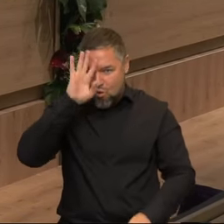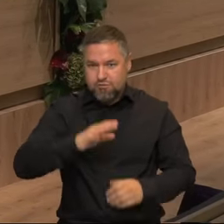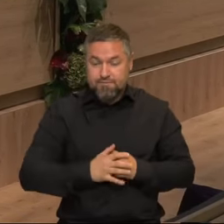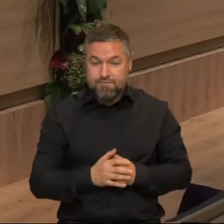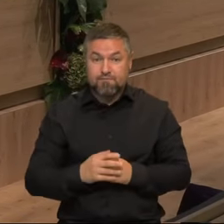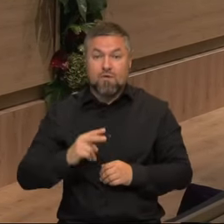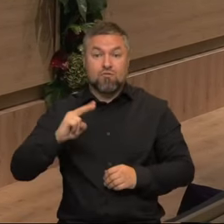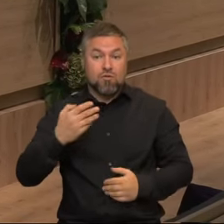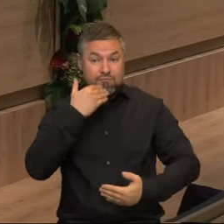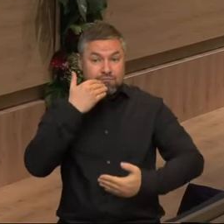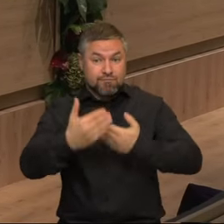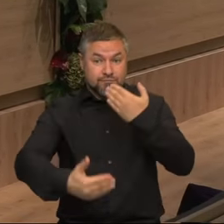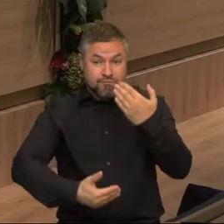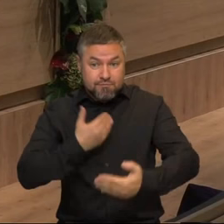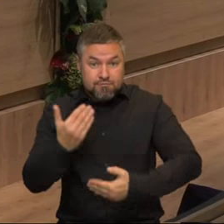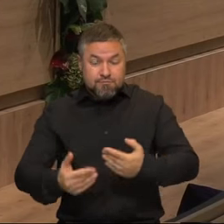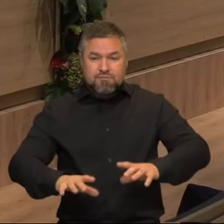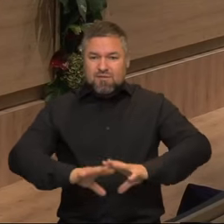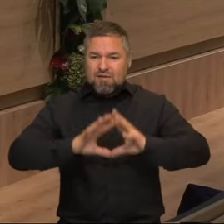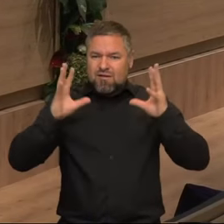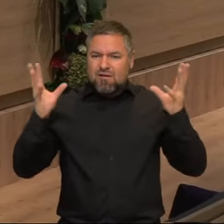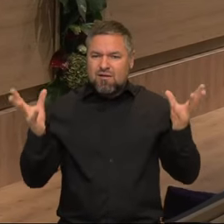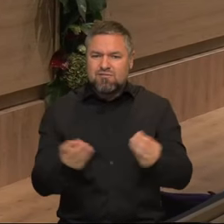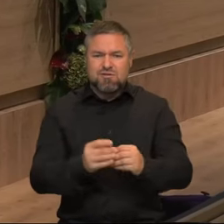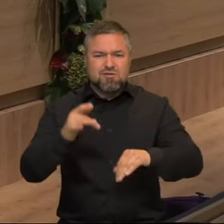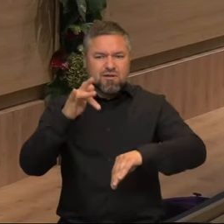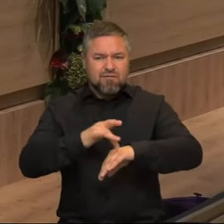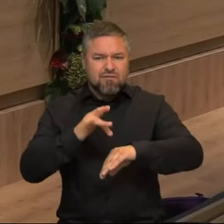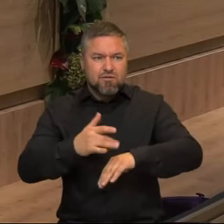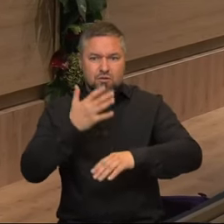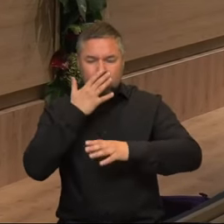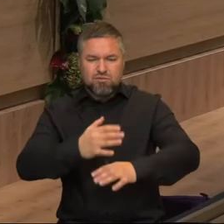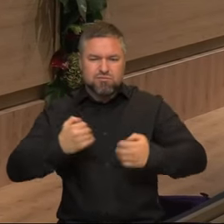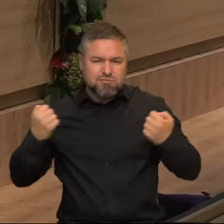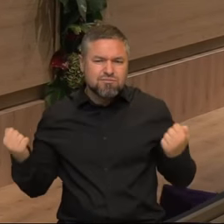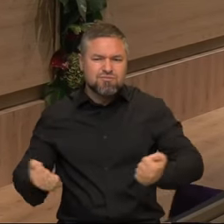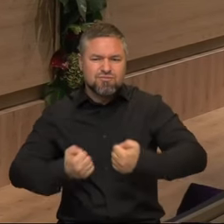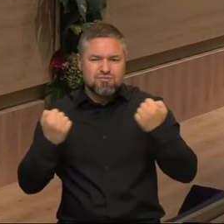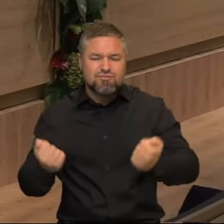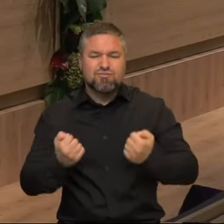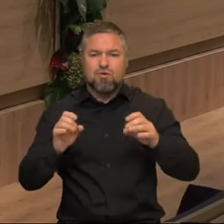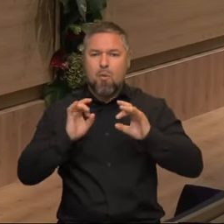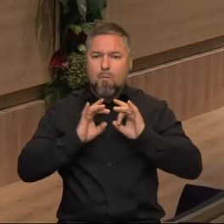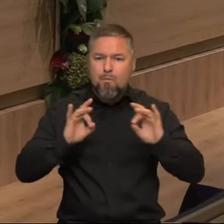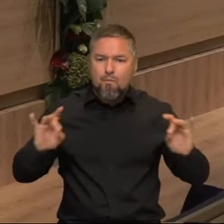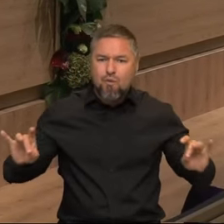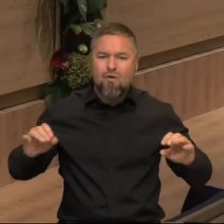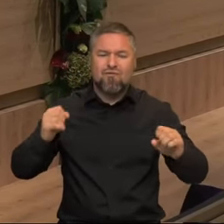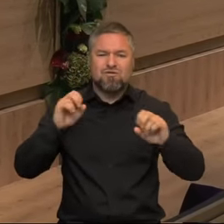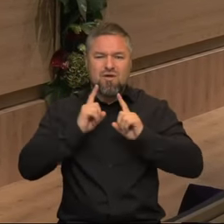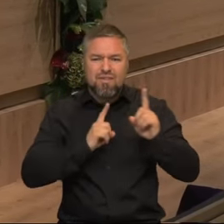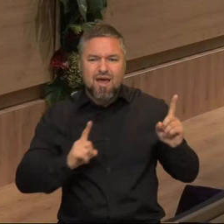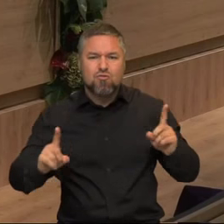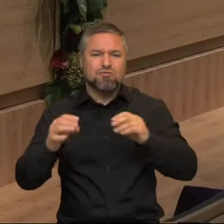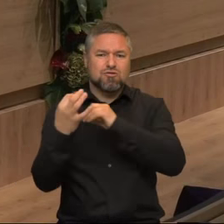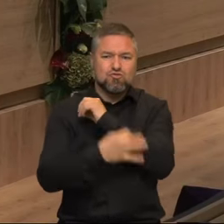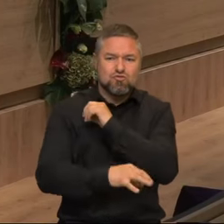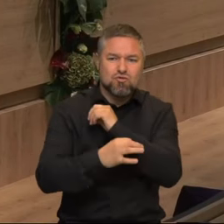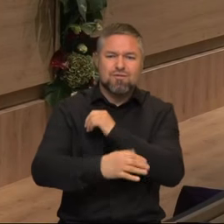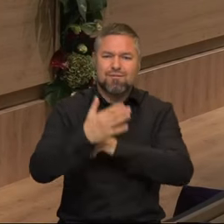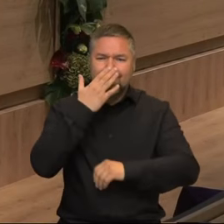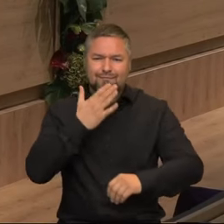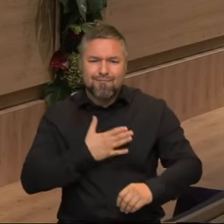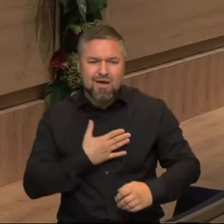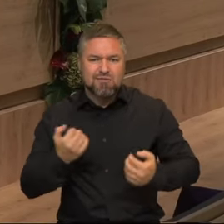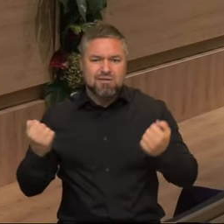drugie, gratulacje. Te wszystkie rankingi pokazują wysiłek i grona profesorskiego, i studentów, ich